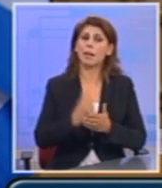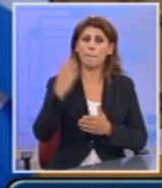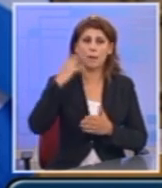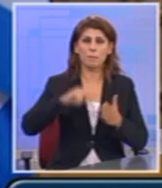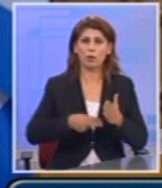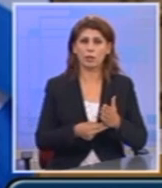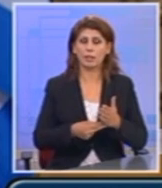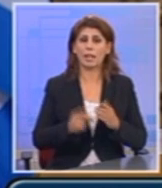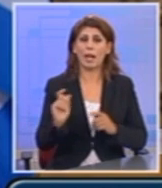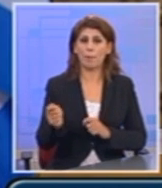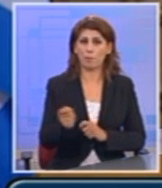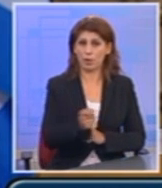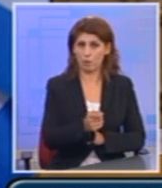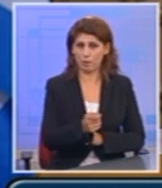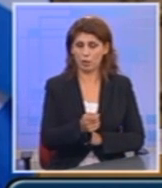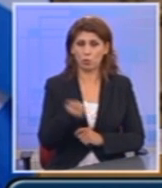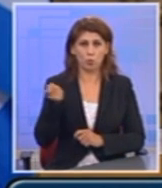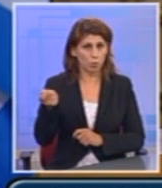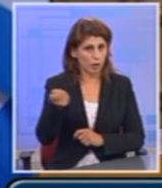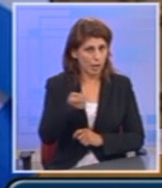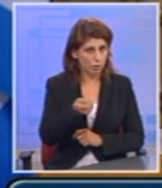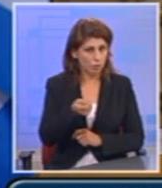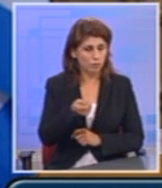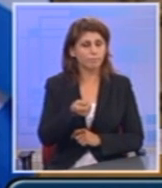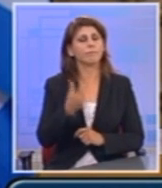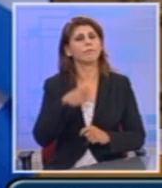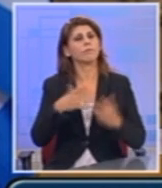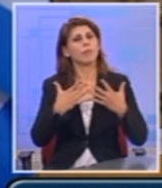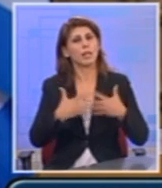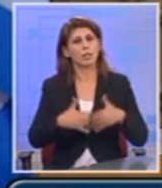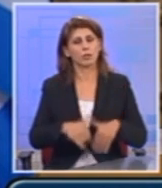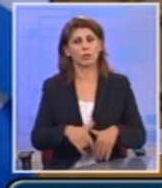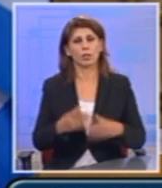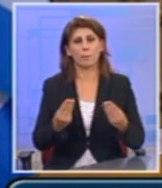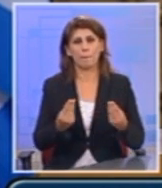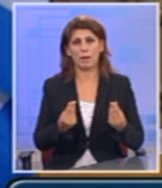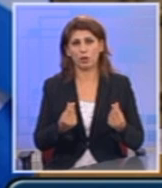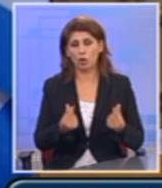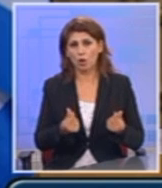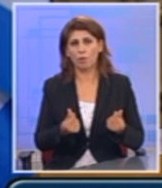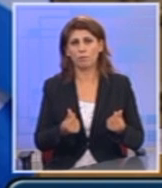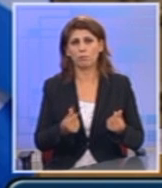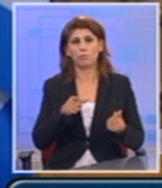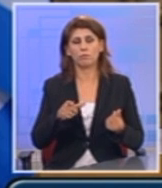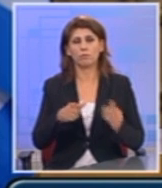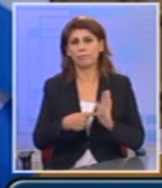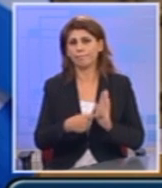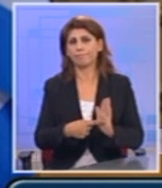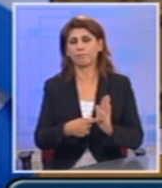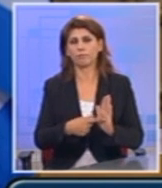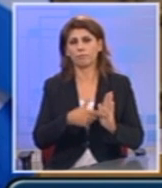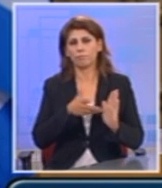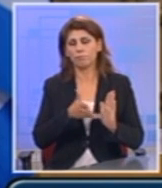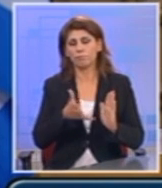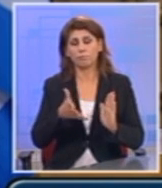προς αποπληρωμή του χρέους λειτουργεί με τρόπο ο οποίος εκθέτει